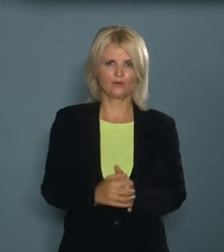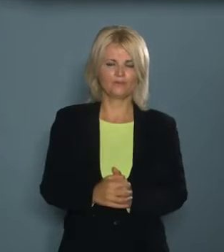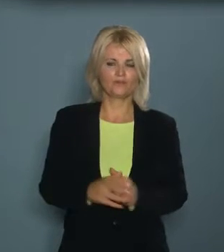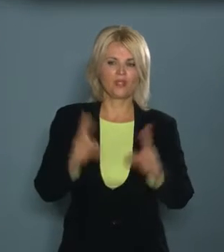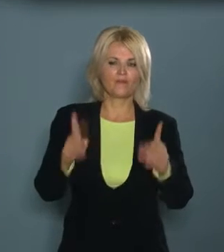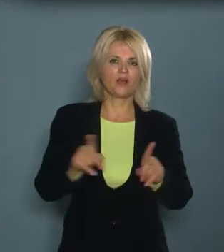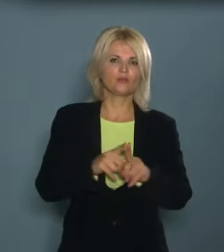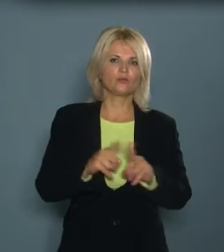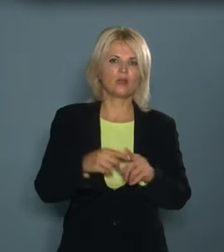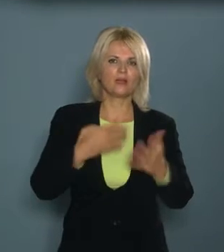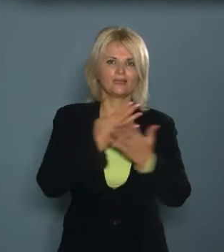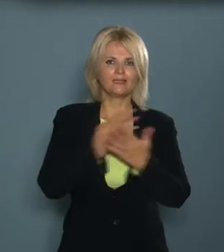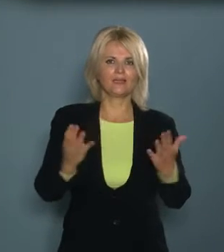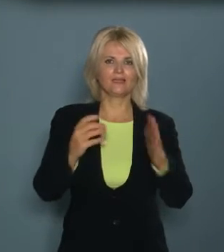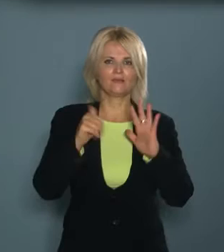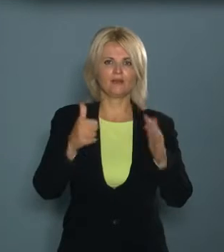olyan, ahol